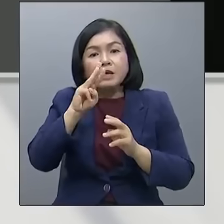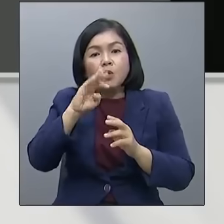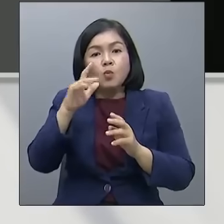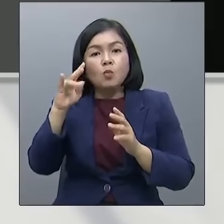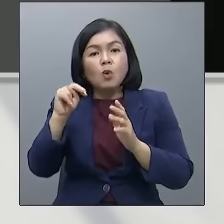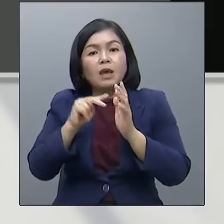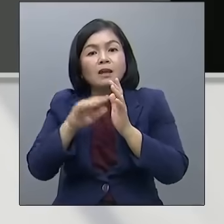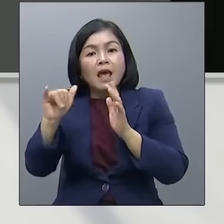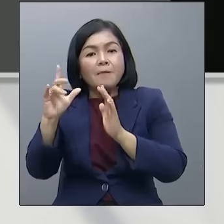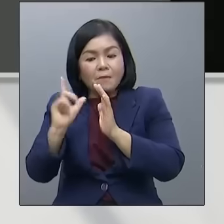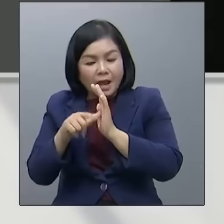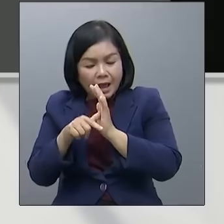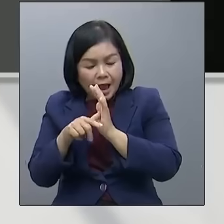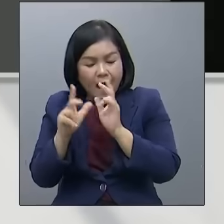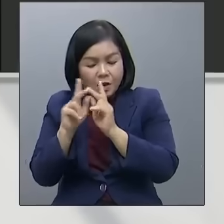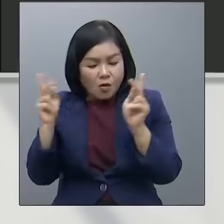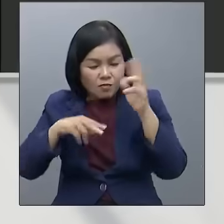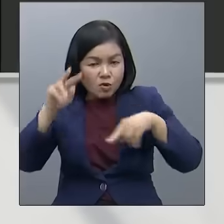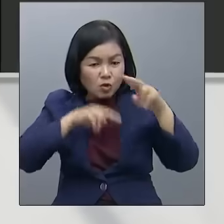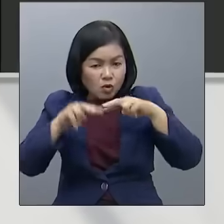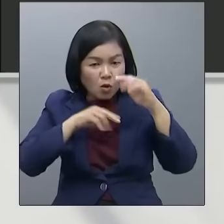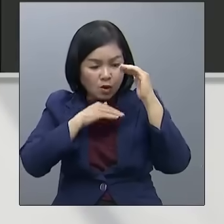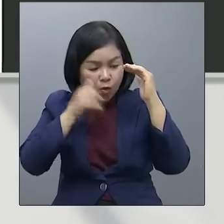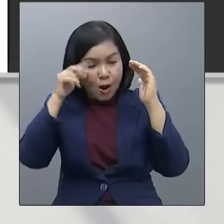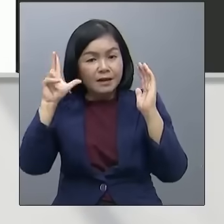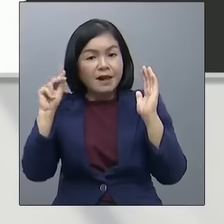านุการได้ทำงานกันก่อนตามกรอบเวลา30วัน